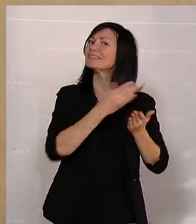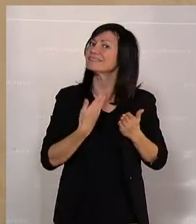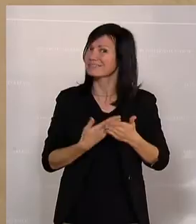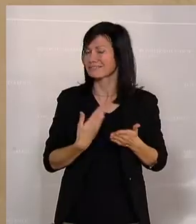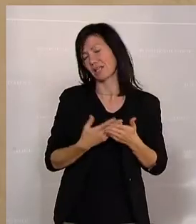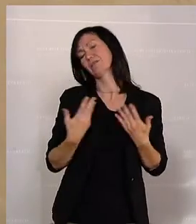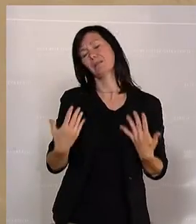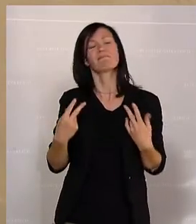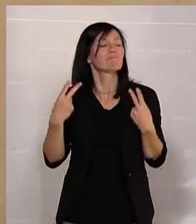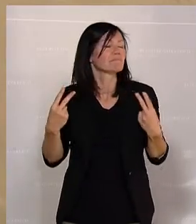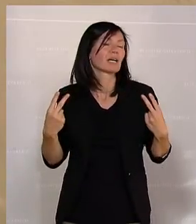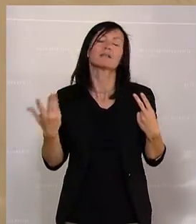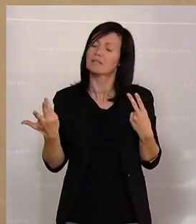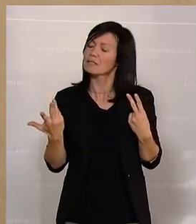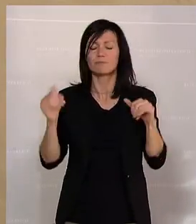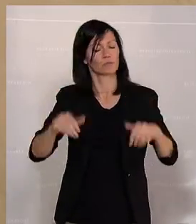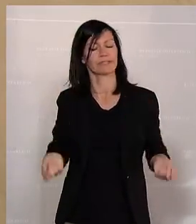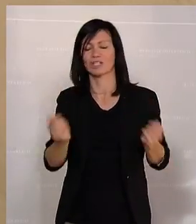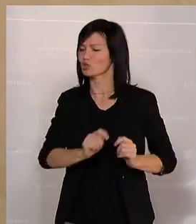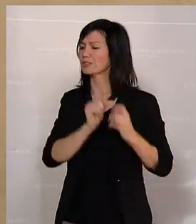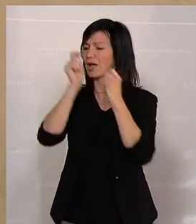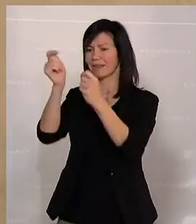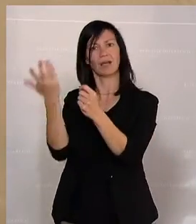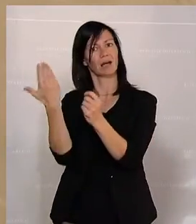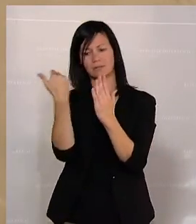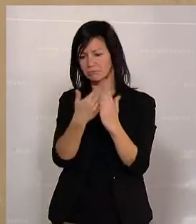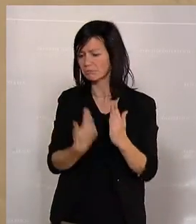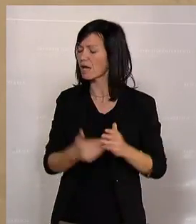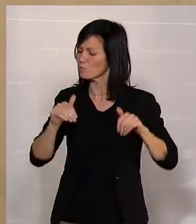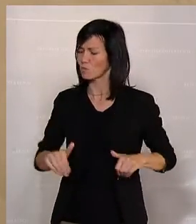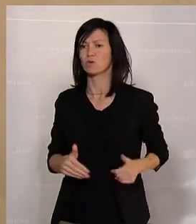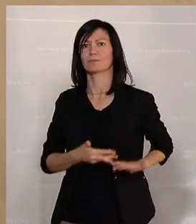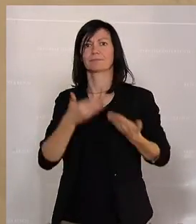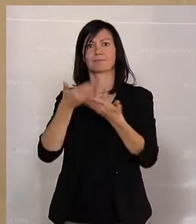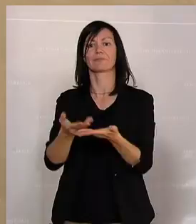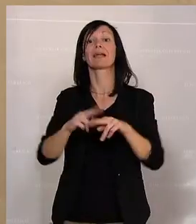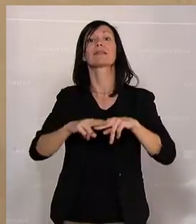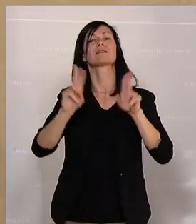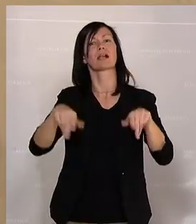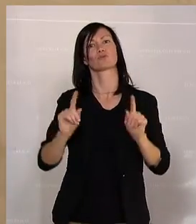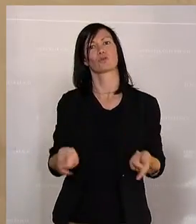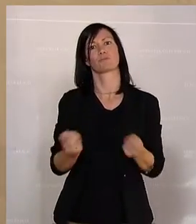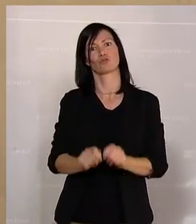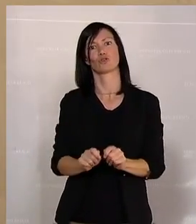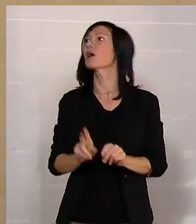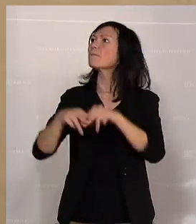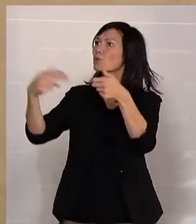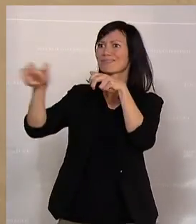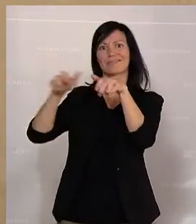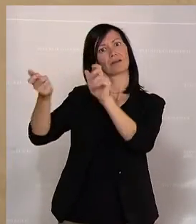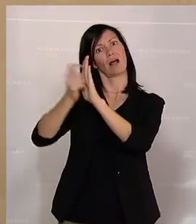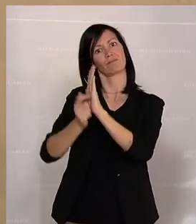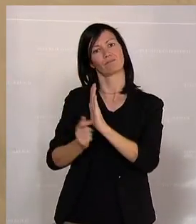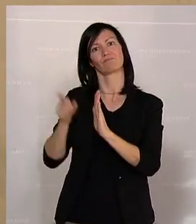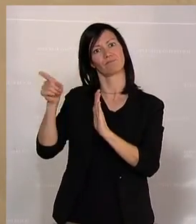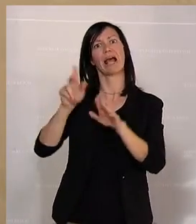wichtig, dass wir hier einen Entschließungsantrag dementsprechend einbringen. Der Nationalrat wolle beschließen, die Bundesregierung wird aufgefordert,